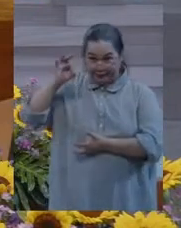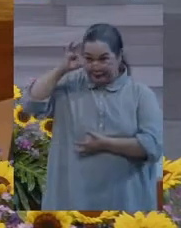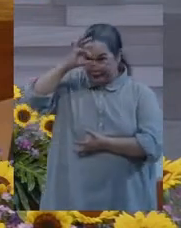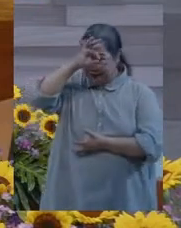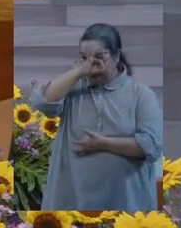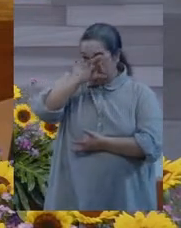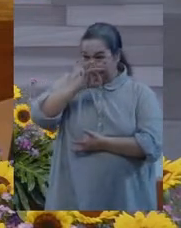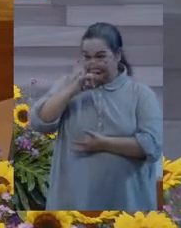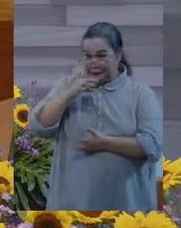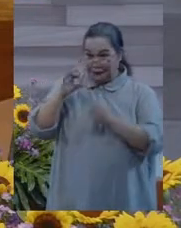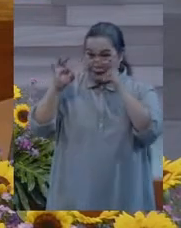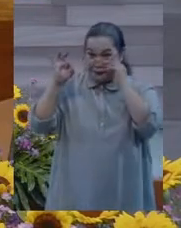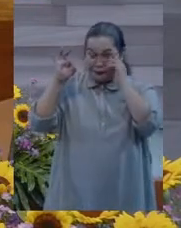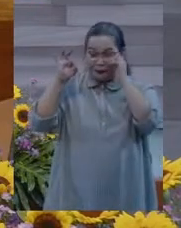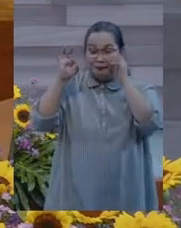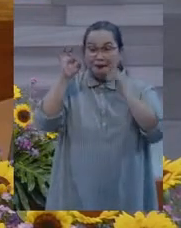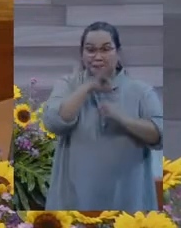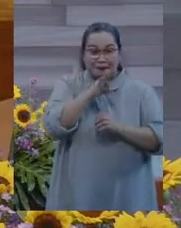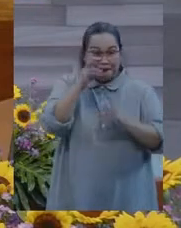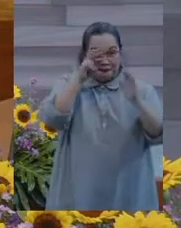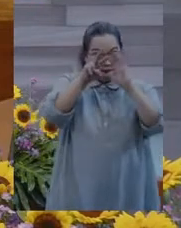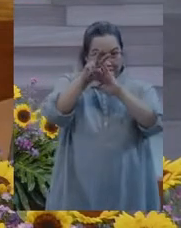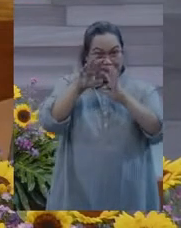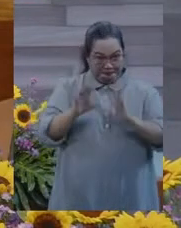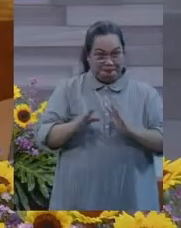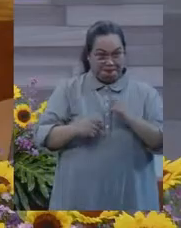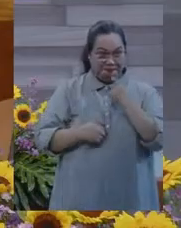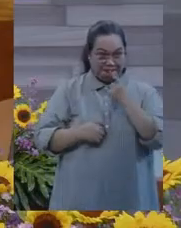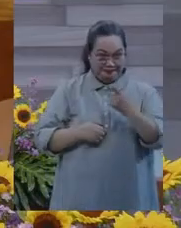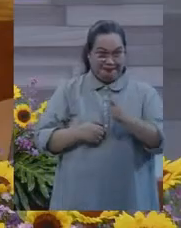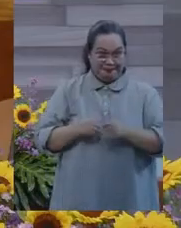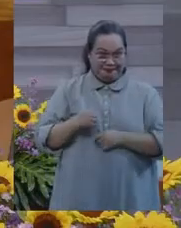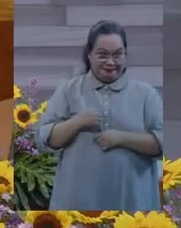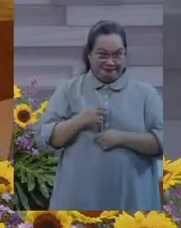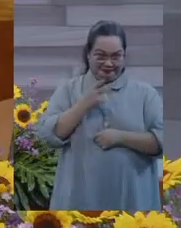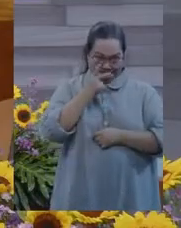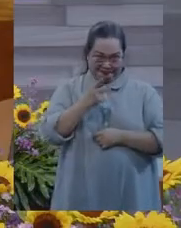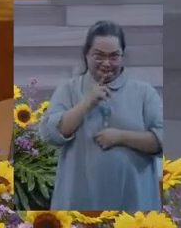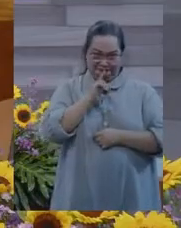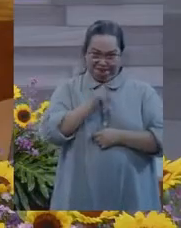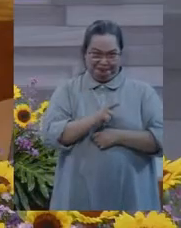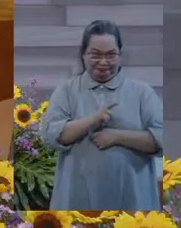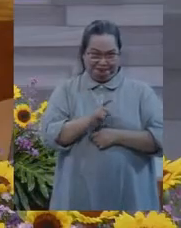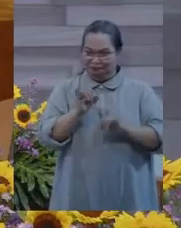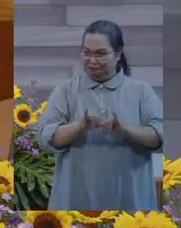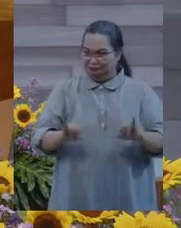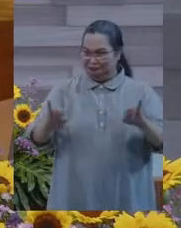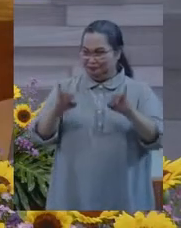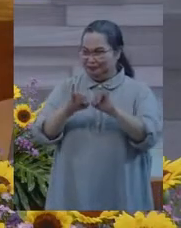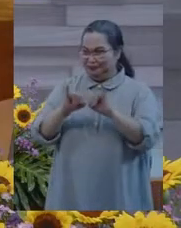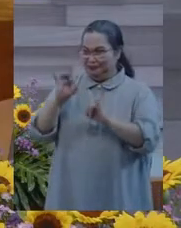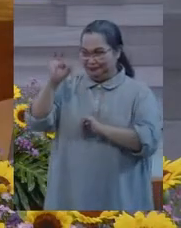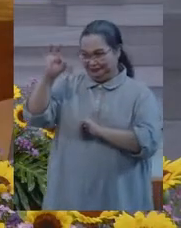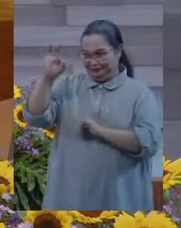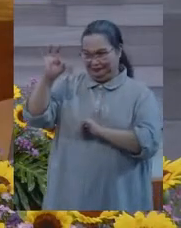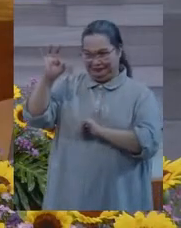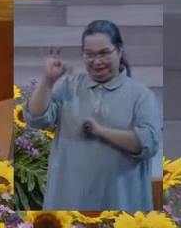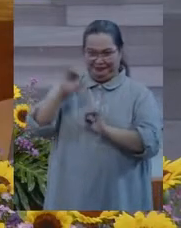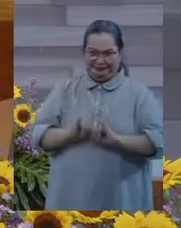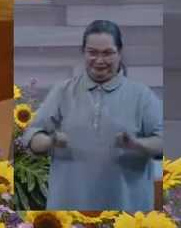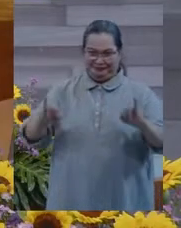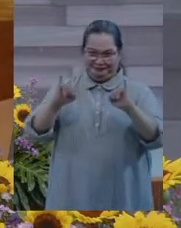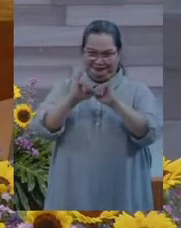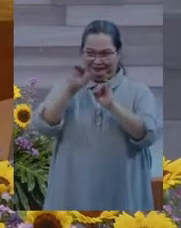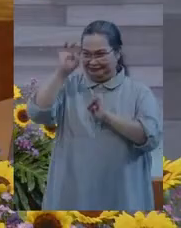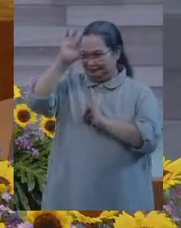May mga false prophet po na ganyan. Makikita natin sila sapagkat Importante sa kanila ang salapi,